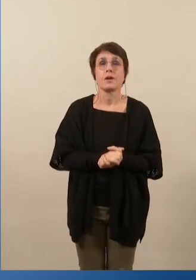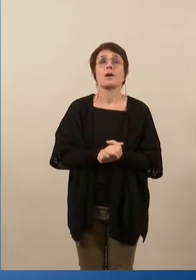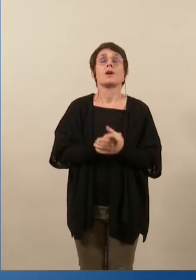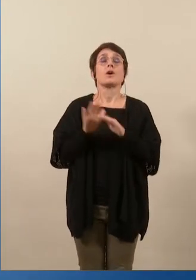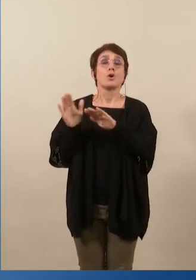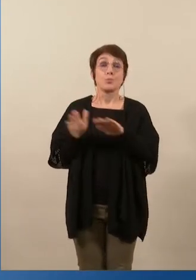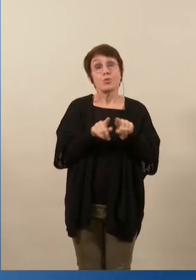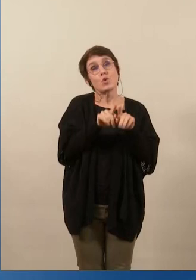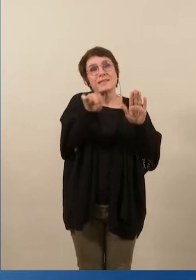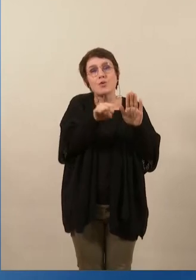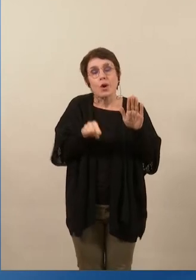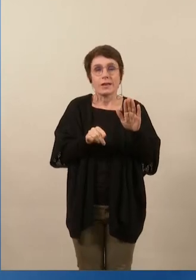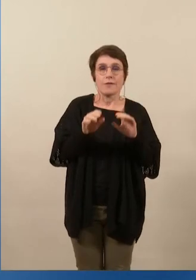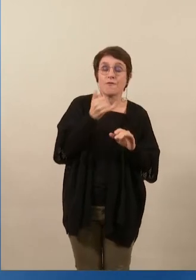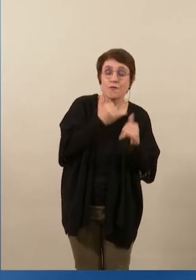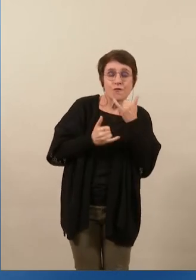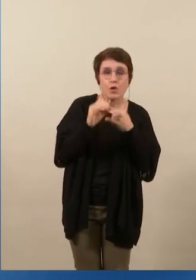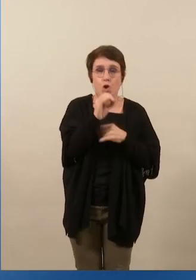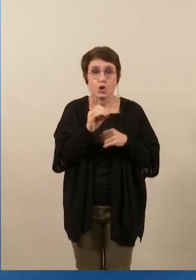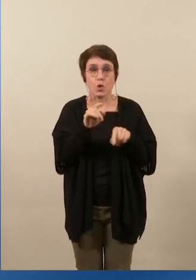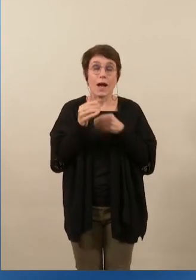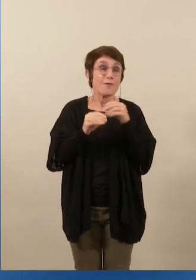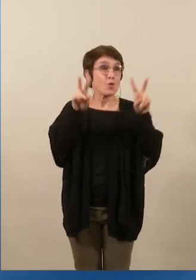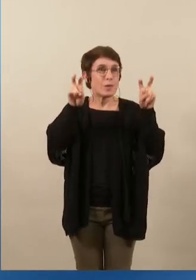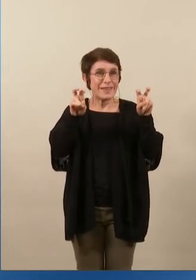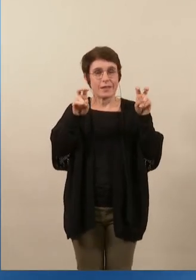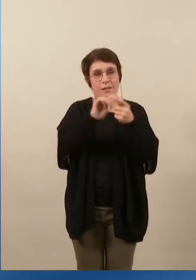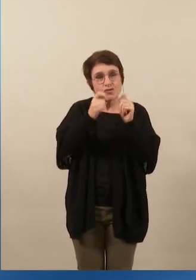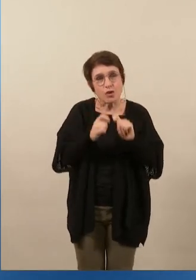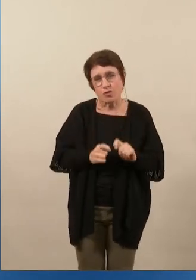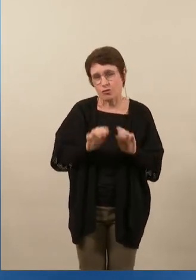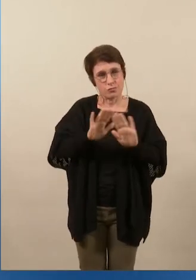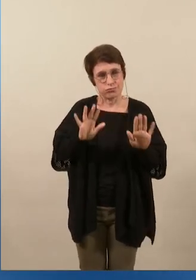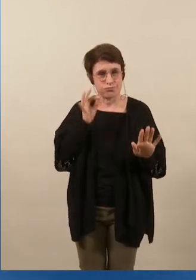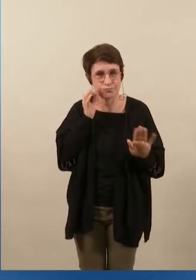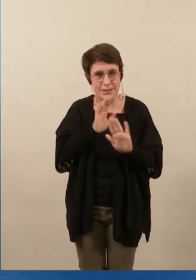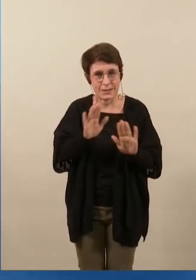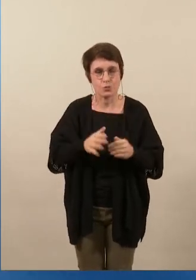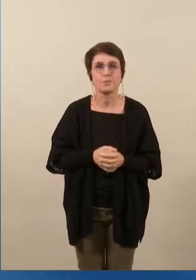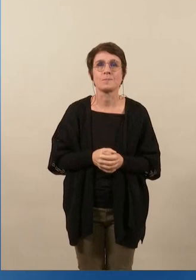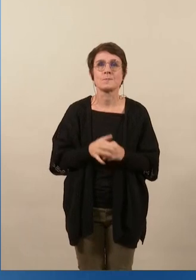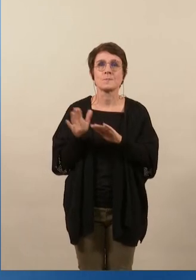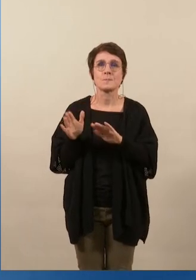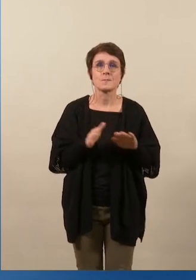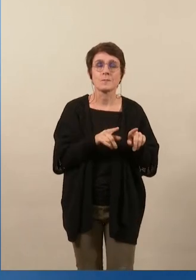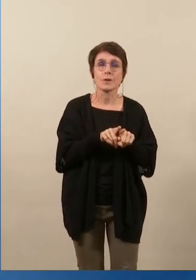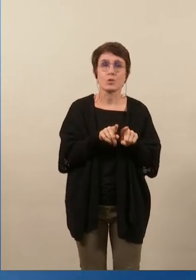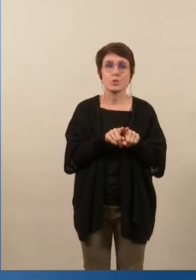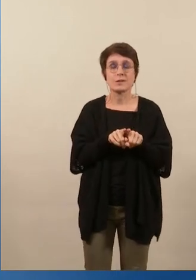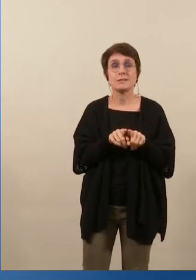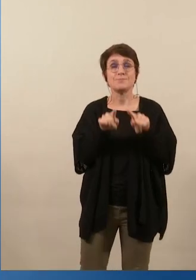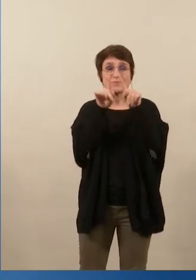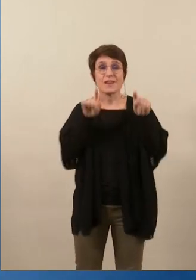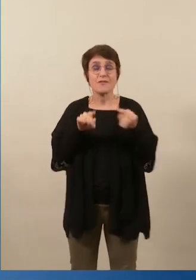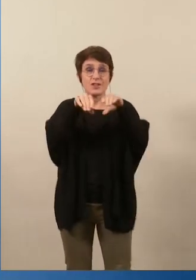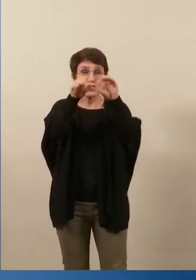corrections orthographiques et des modification de titres pour être tout à fait précis euh on redécouvre aussi effectivement l'insertion des des fiche don note à